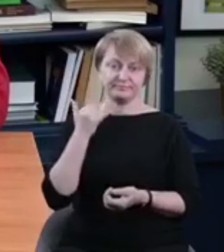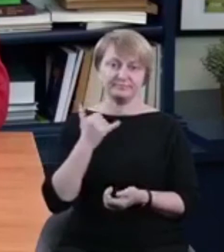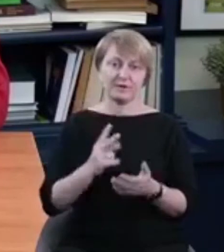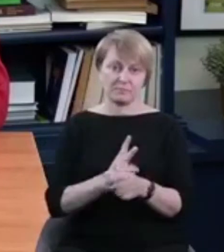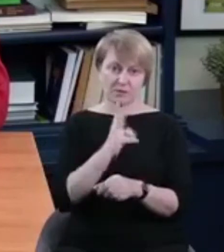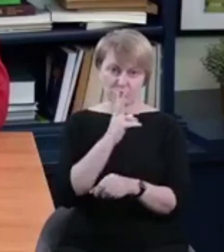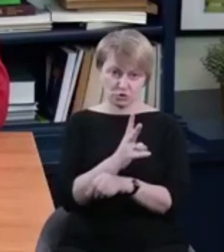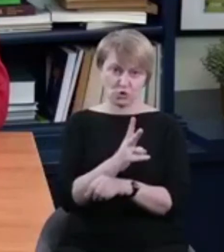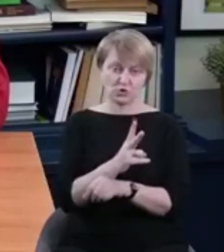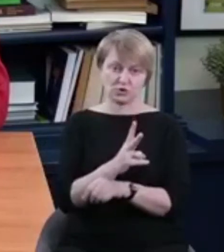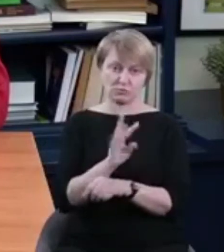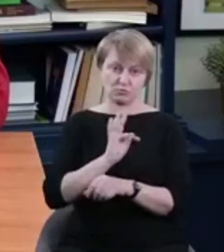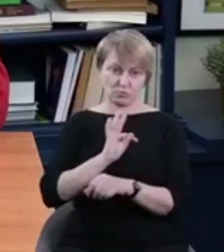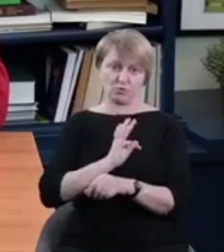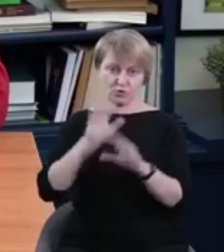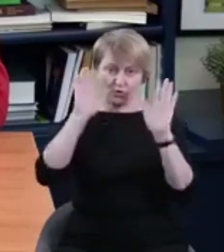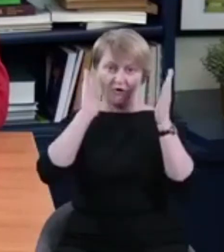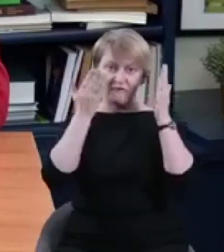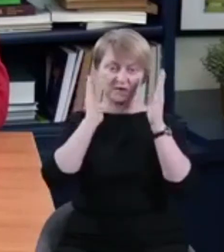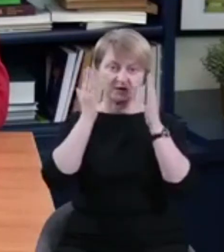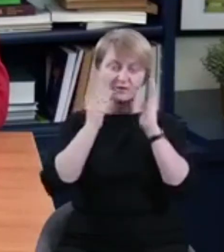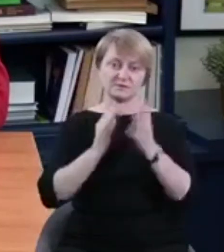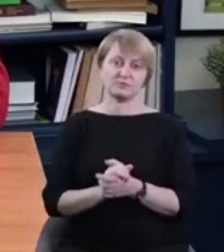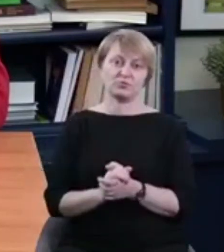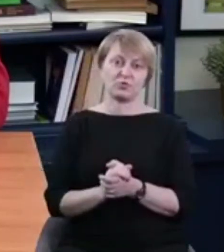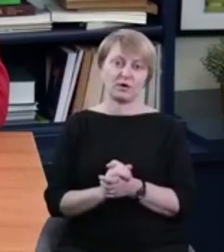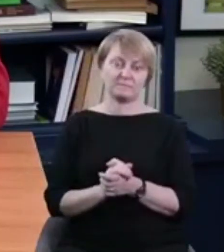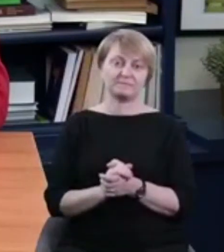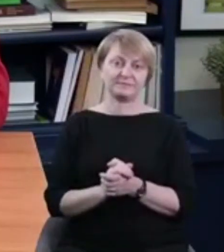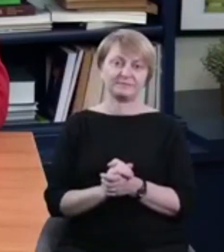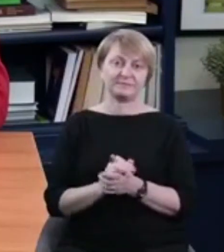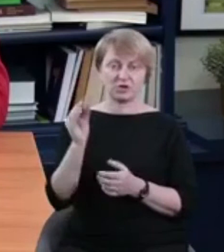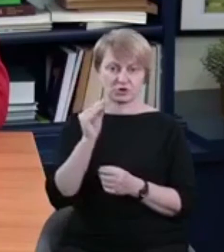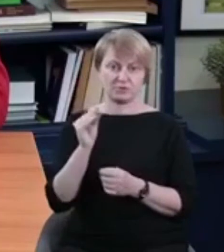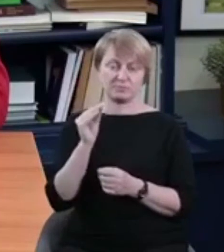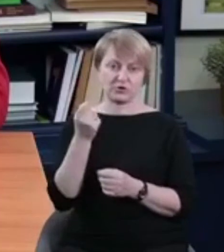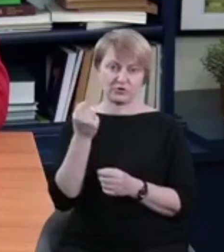swojego konta i może to się będzie to wyświetlać